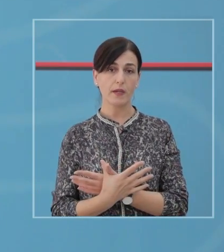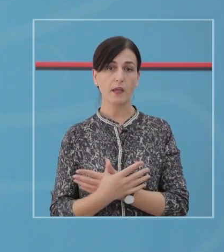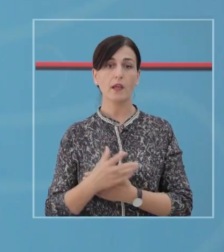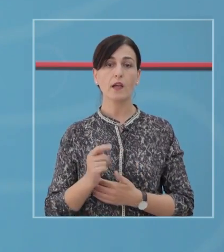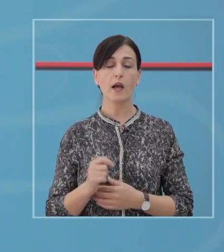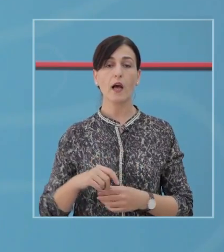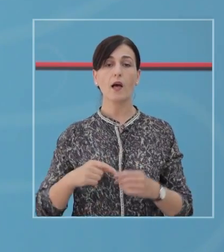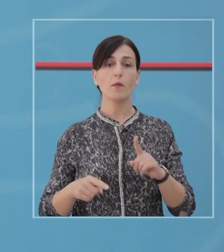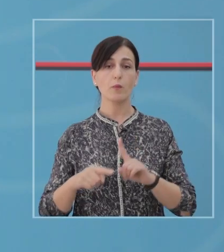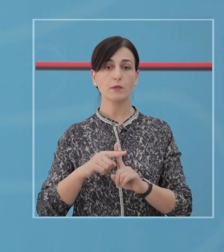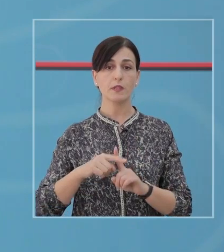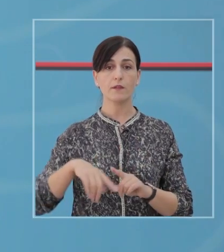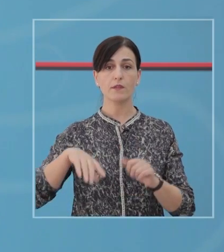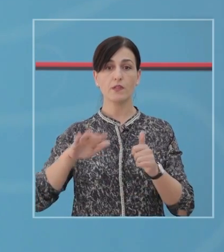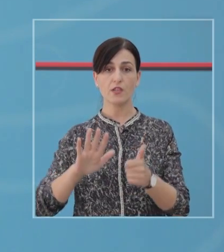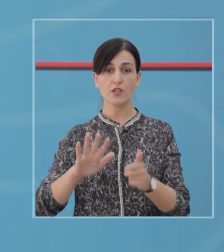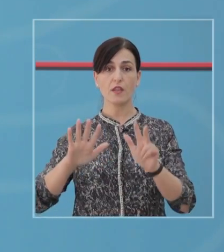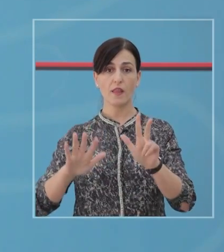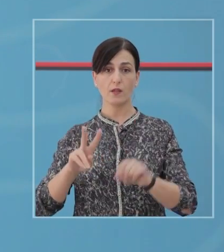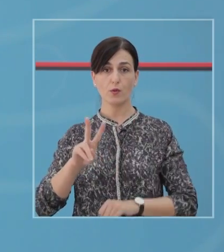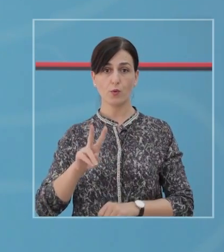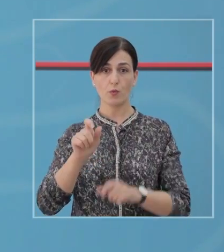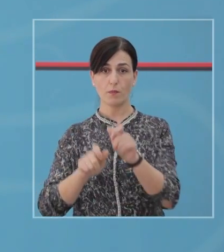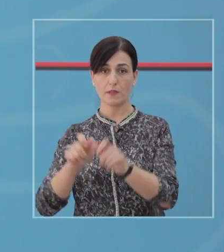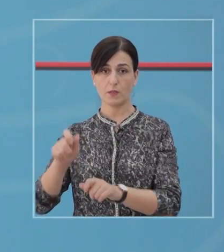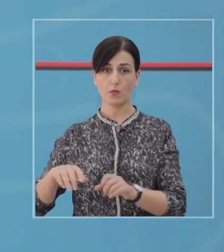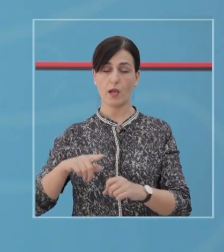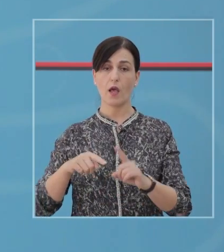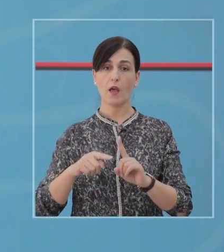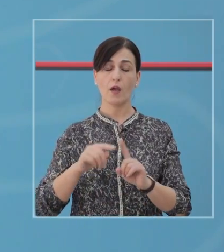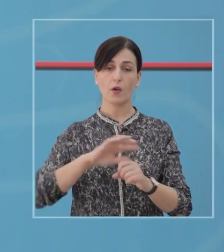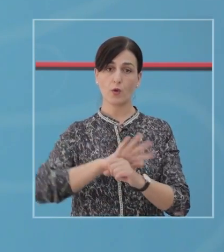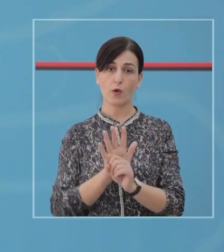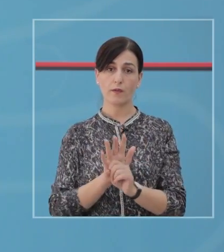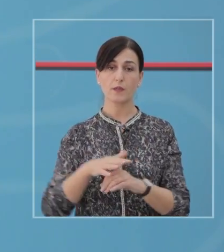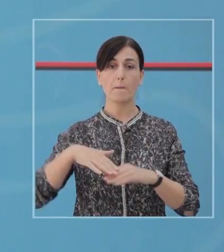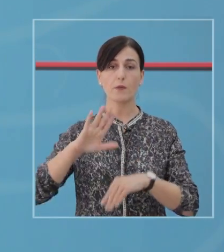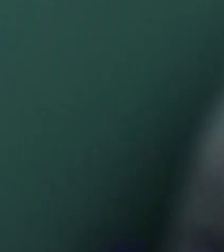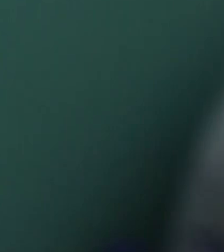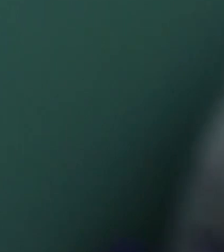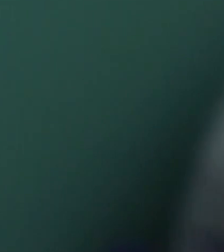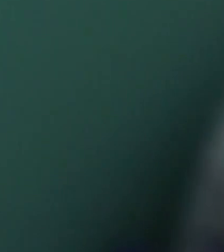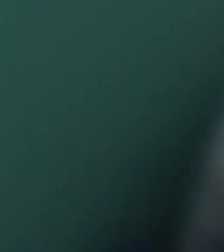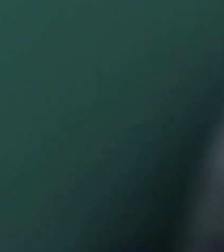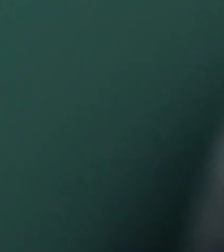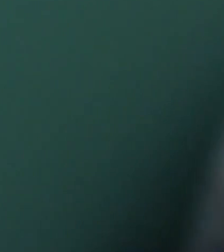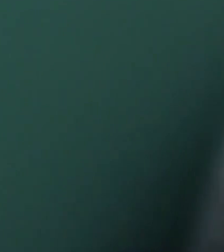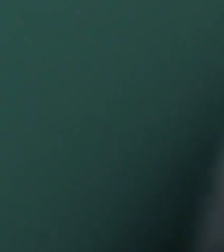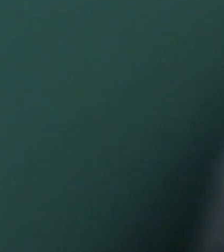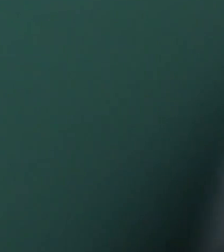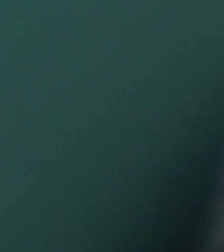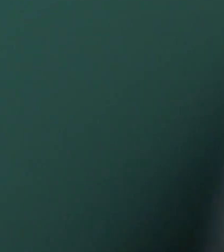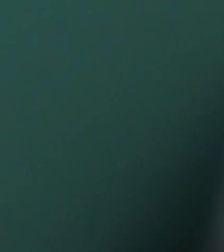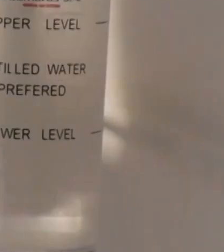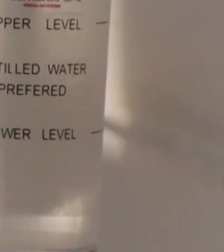janë aktiv 682 persona me COVID-19, kryesisht Tiranë, Shkodër dhe Kruj. Ndërkohë,